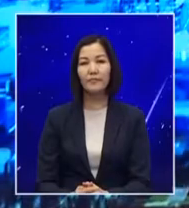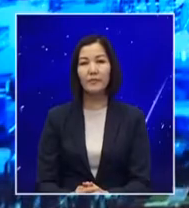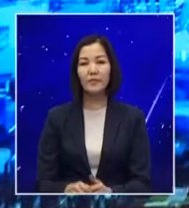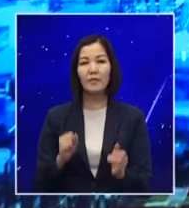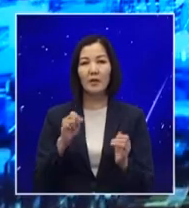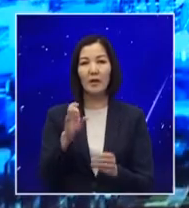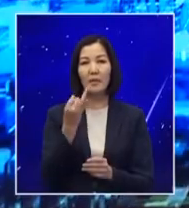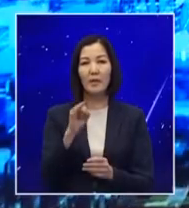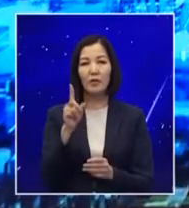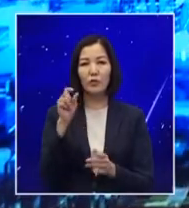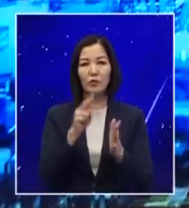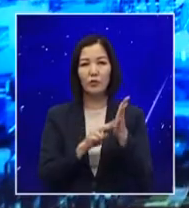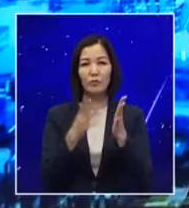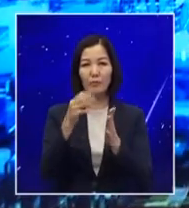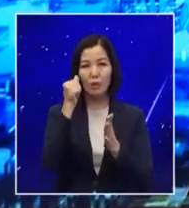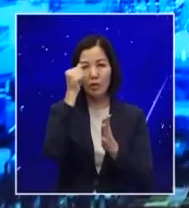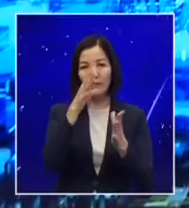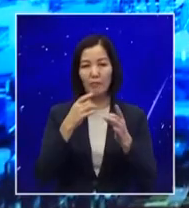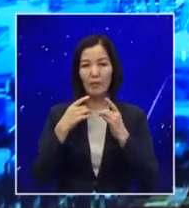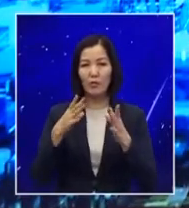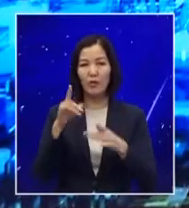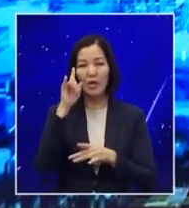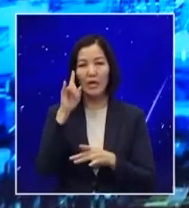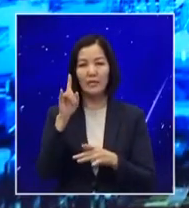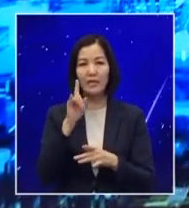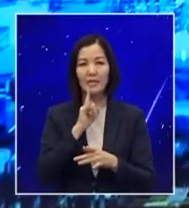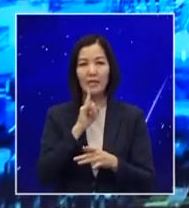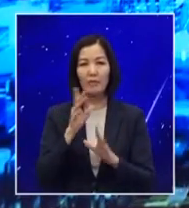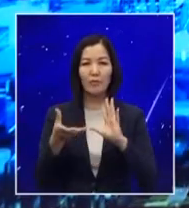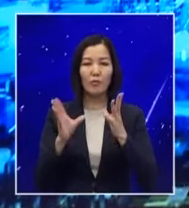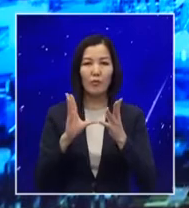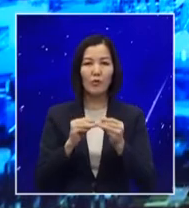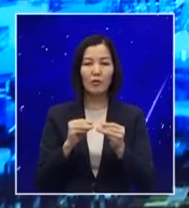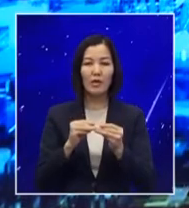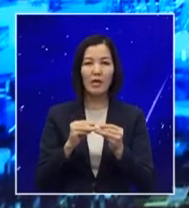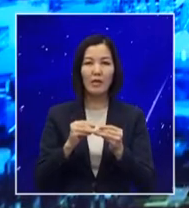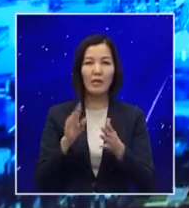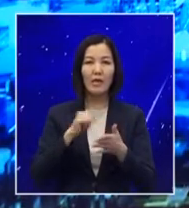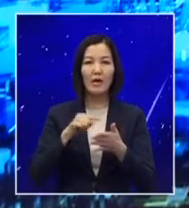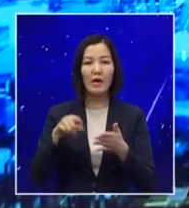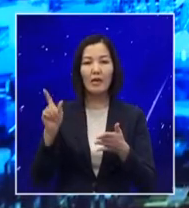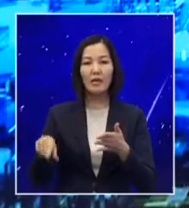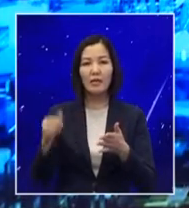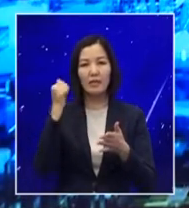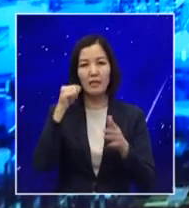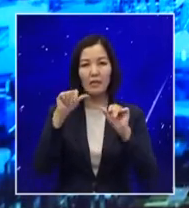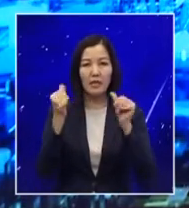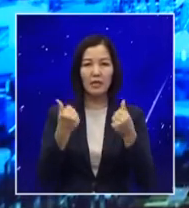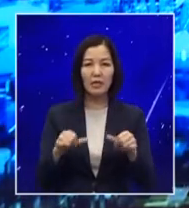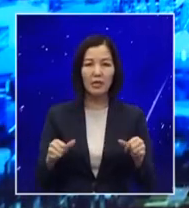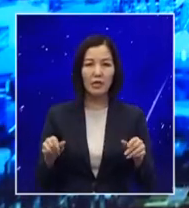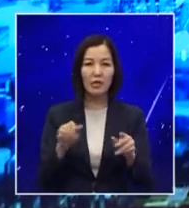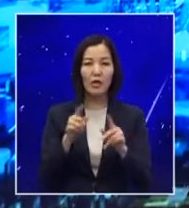Абайдың 175 жылдық мерейтойы аясында еліміздегі ақын ескерткіштерінің қатары өзгеше мүсінмен толықты. Осы жылы